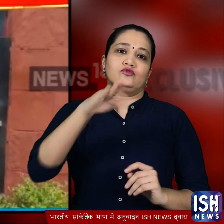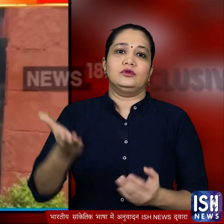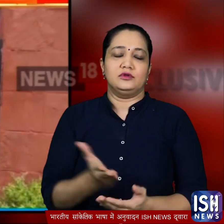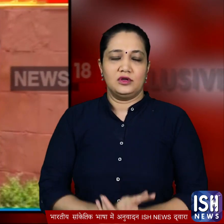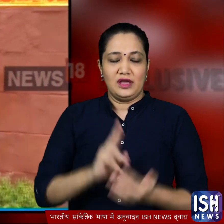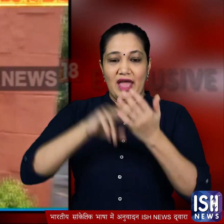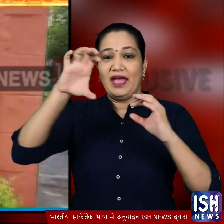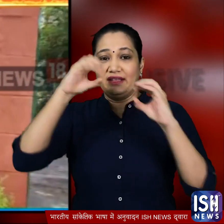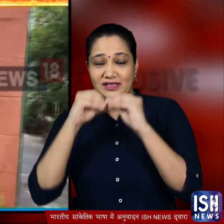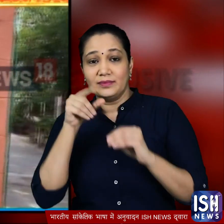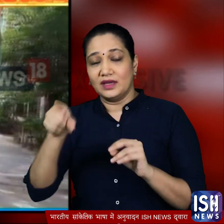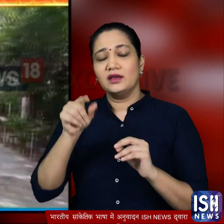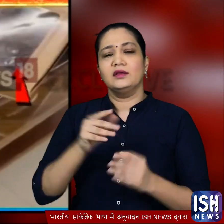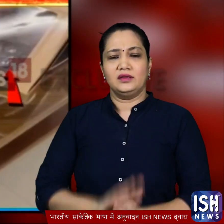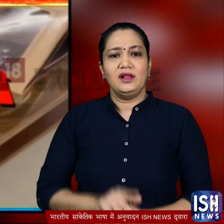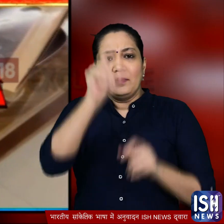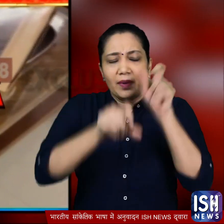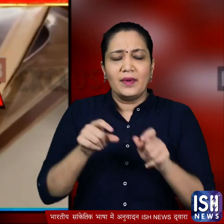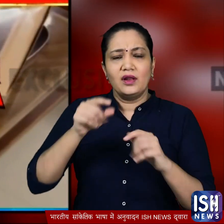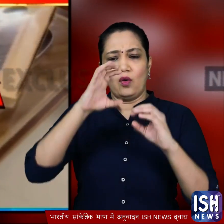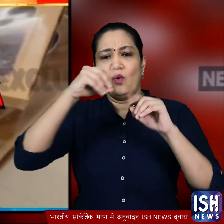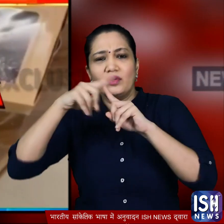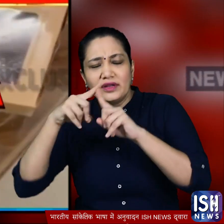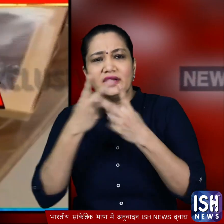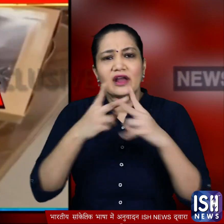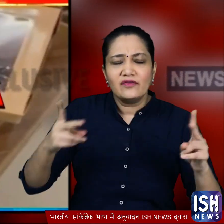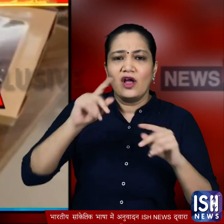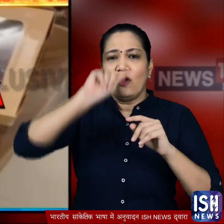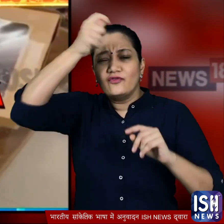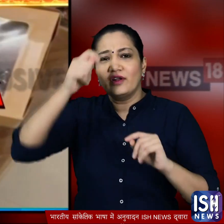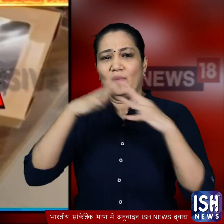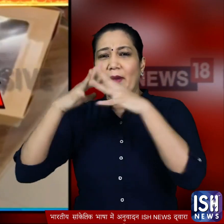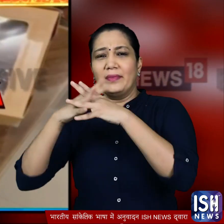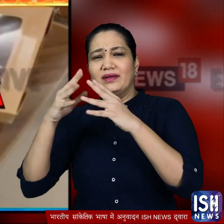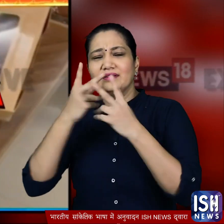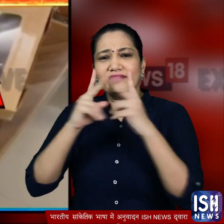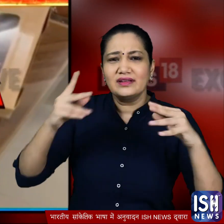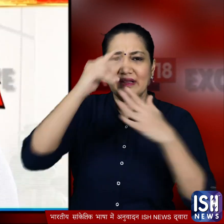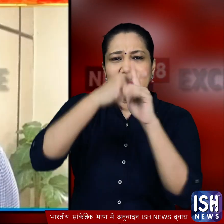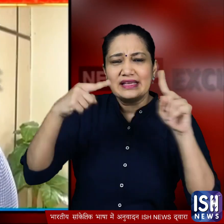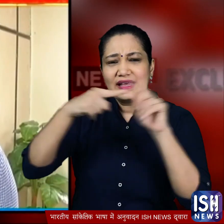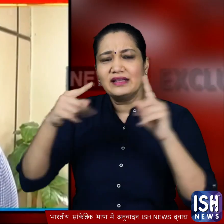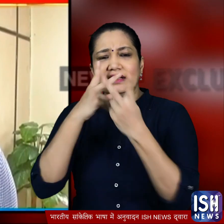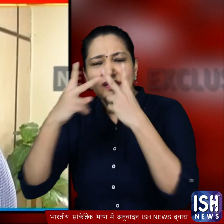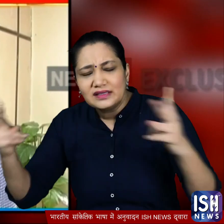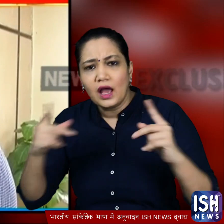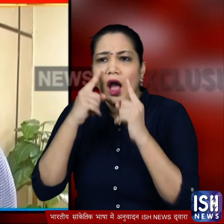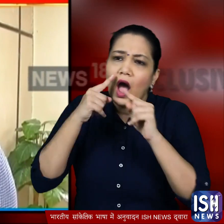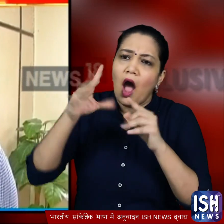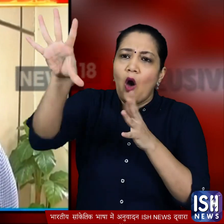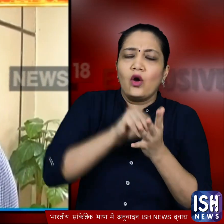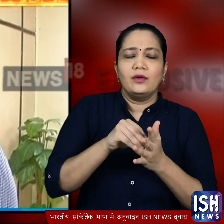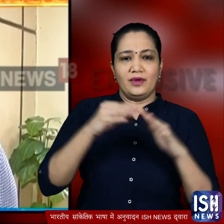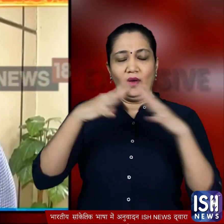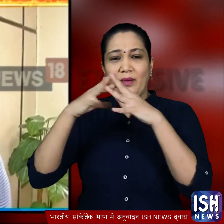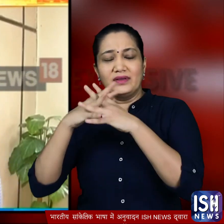और नारकोटिक्स कंट्रोल ब्यूरो के मुताबिक आरोपियों ने OTT प्लेटफॉर्म पर विदेशी वेब सीरीज देखकर यह तरीका सीखा। OTT प्लेटफॉर्म पे जो कुछ